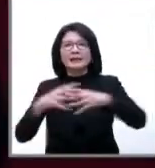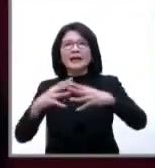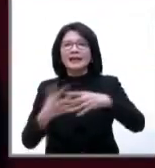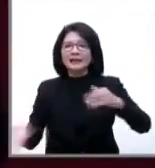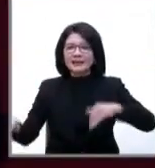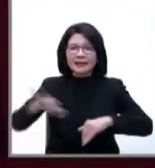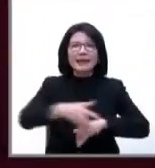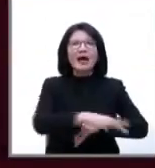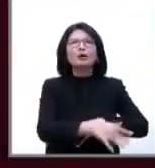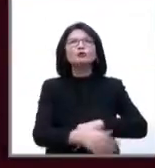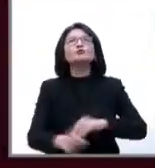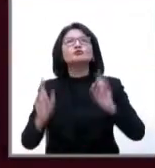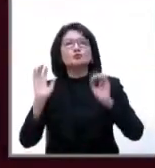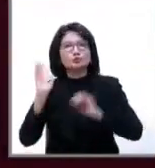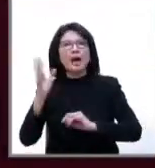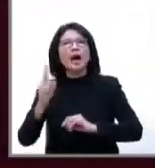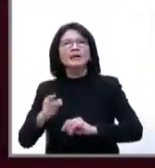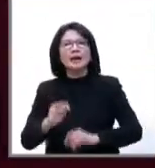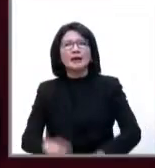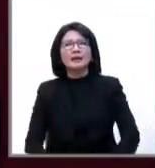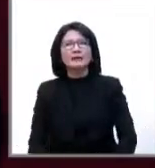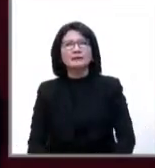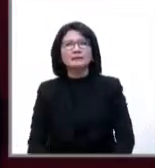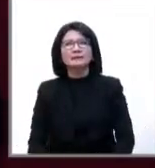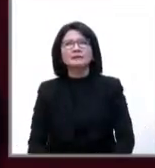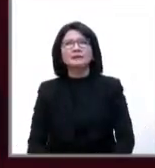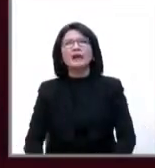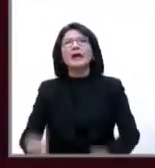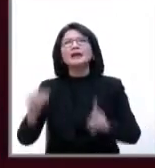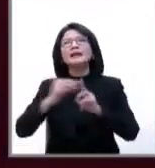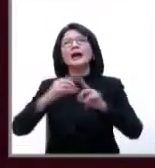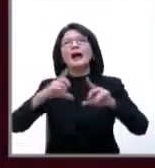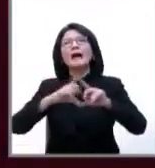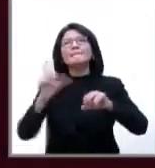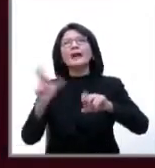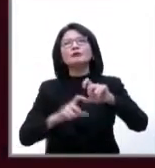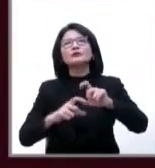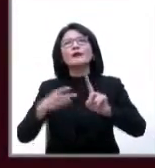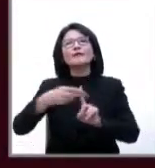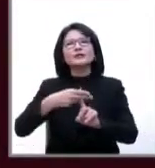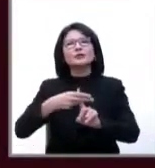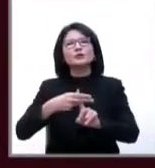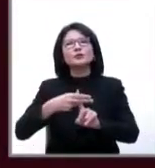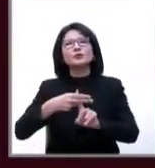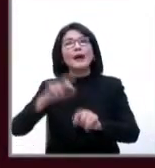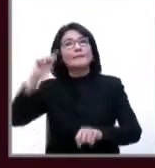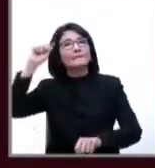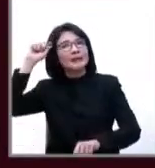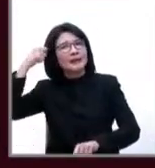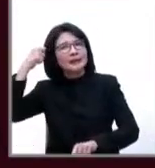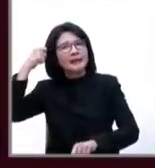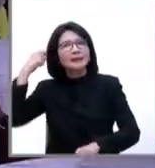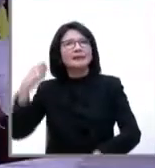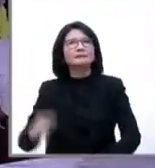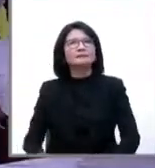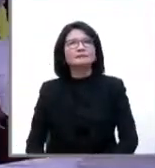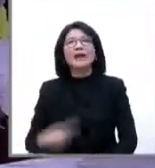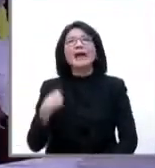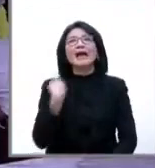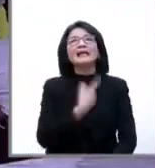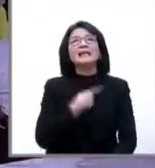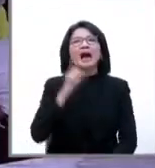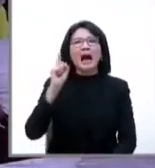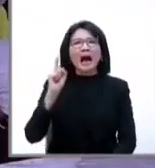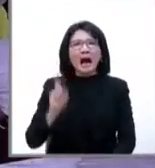manusia bahkan Paus Fransiskus juga mengingatkan kepada kita semua posisi yang agak rawan masa depan kita kita